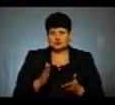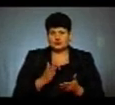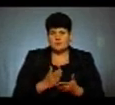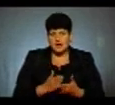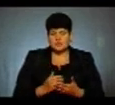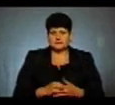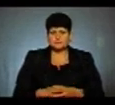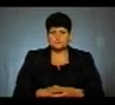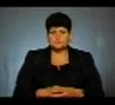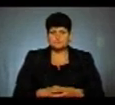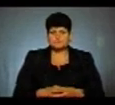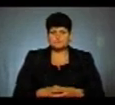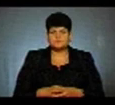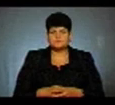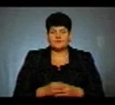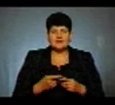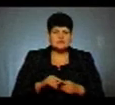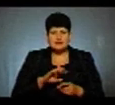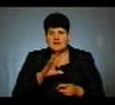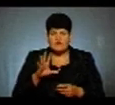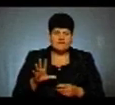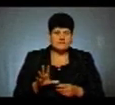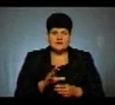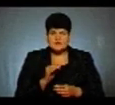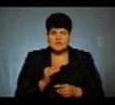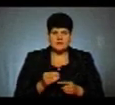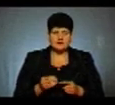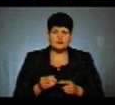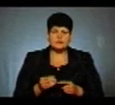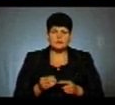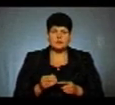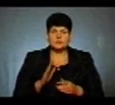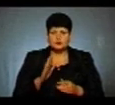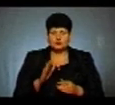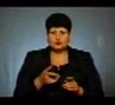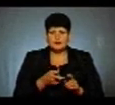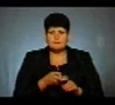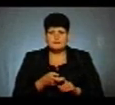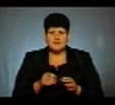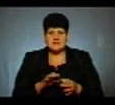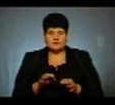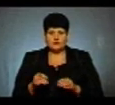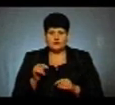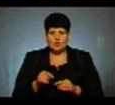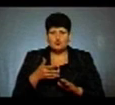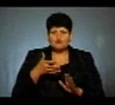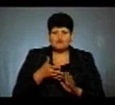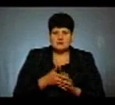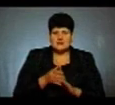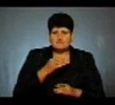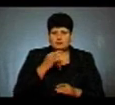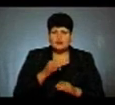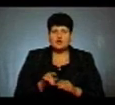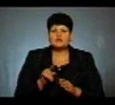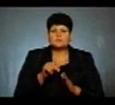мати. Ця вся сукупність, вона буде призводити до розуміння відповідальності, що